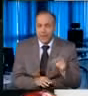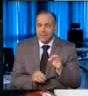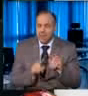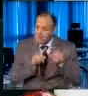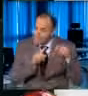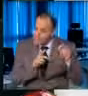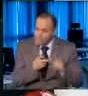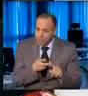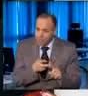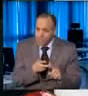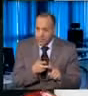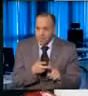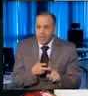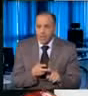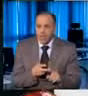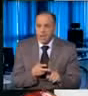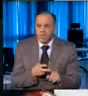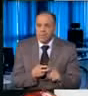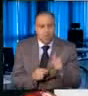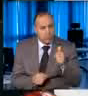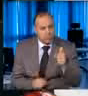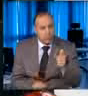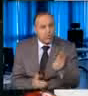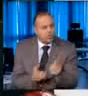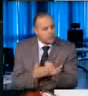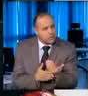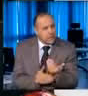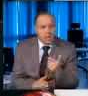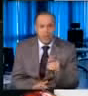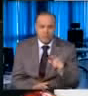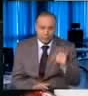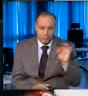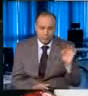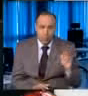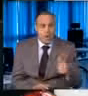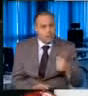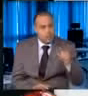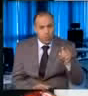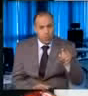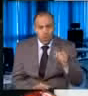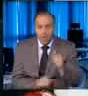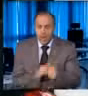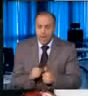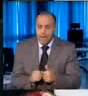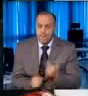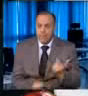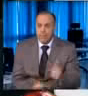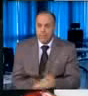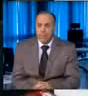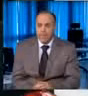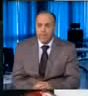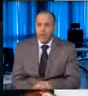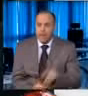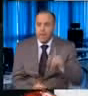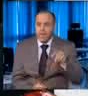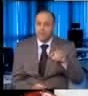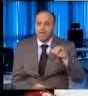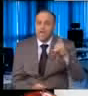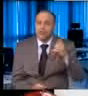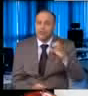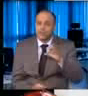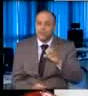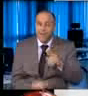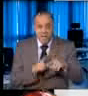الأفلام خاصة الجيدة منها والحديثة ولما لا يعني المتوجة في كل سنة يعني في أيام قرطاج السينمائية.